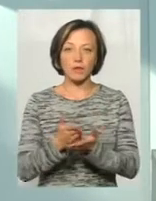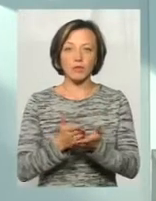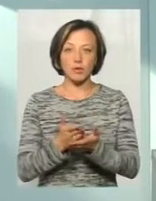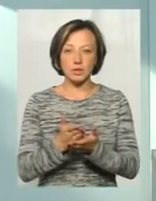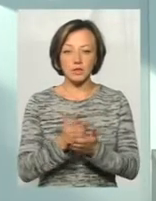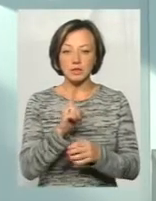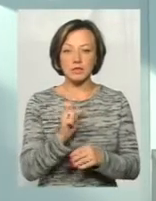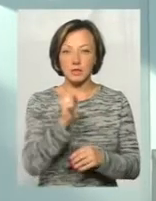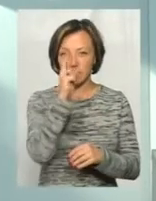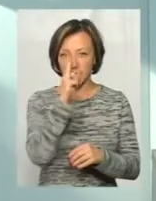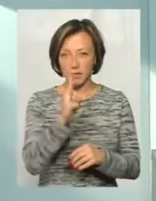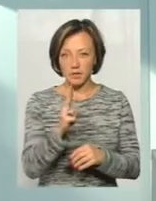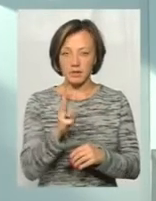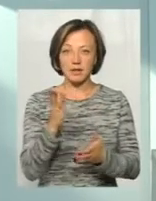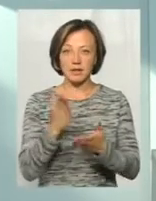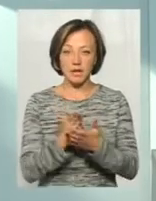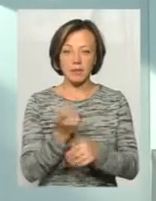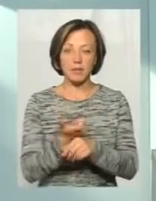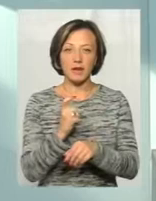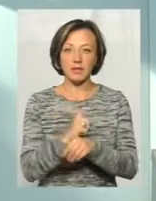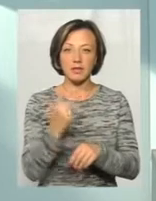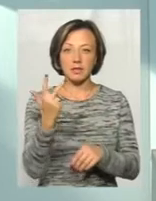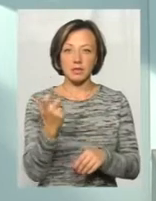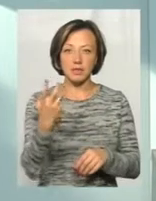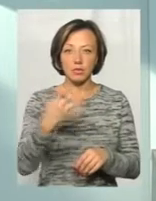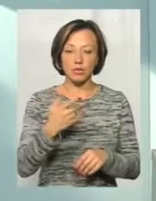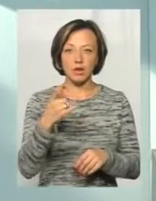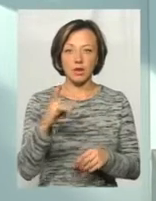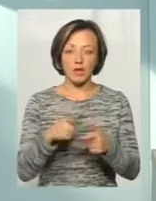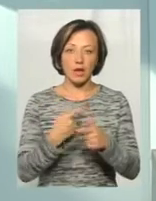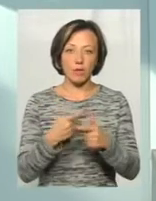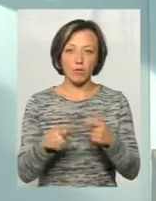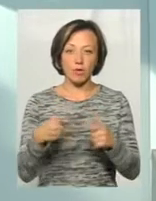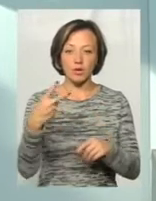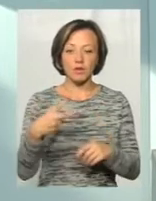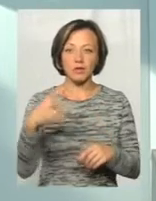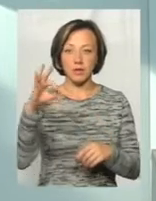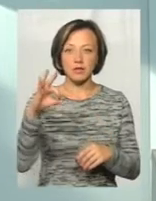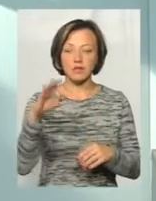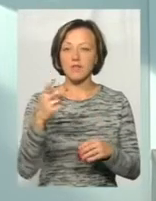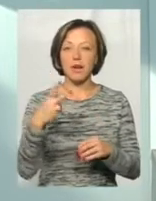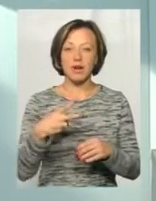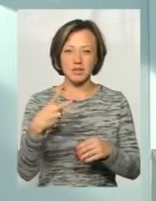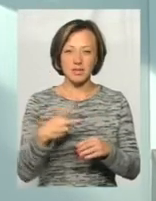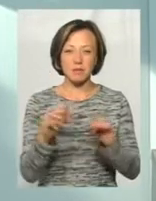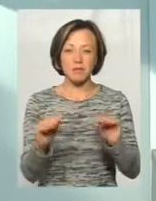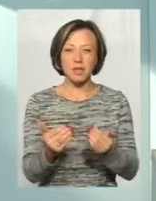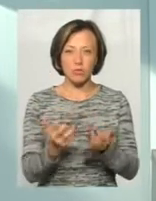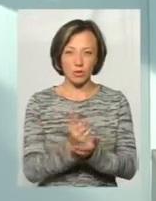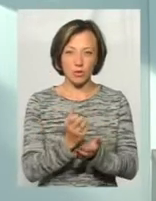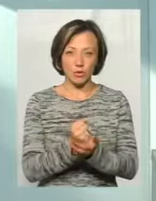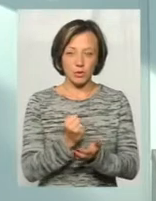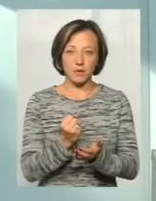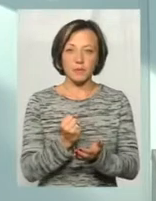за 2 місяці допущений, і він перевищує 340 гривень або 20 неподаткованих мінімумів, це